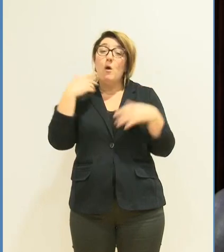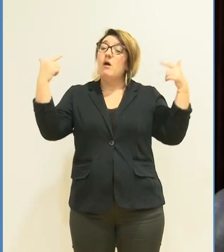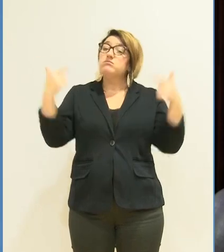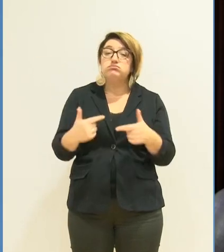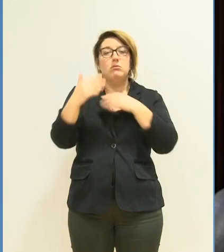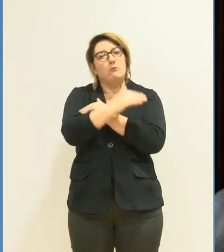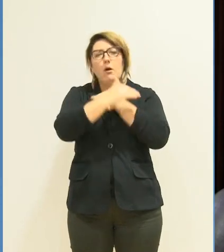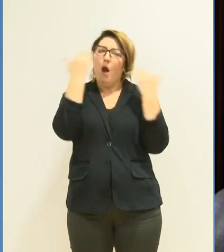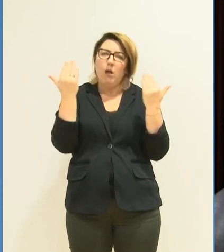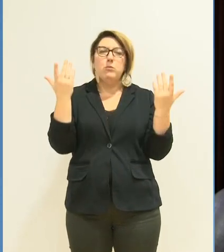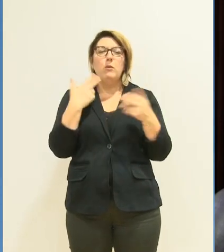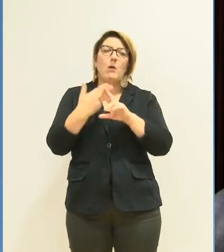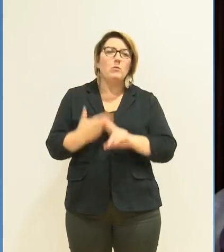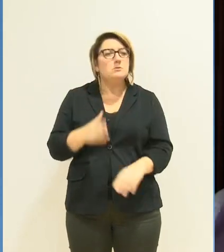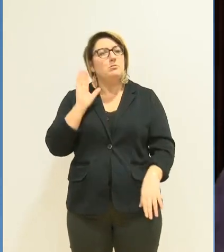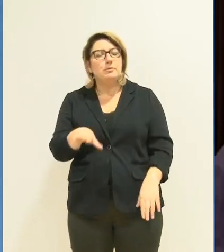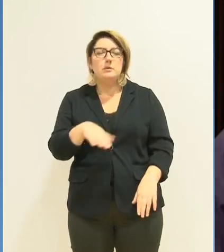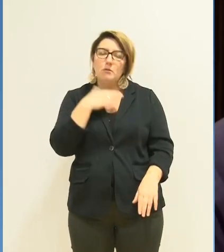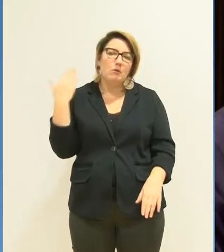ce genre de d'argumentation